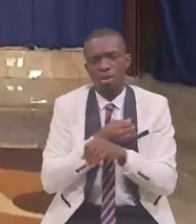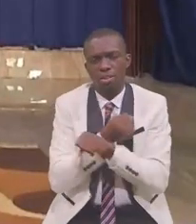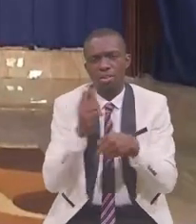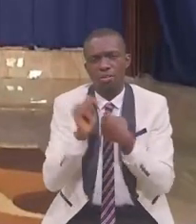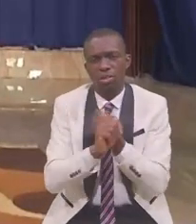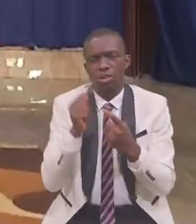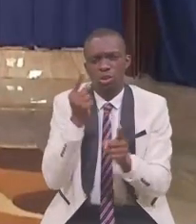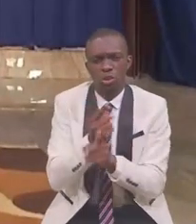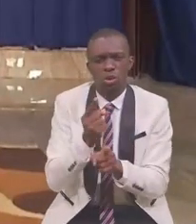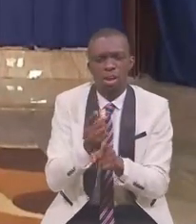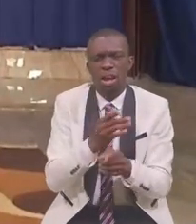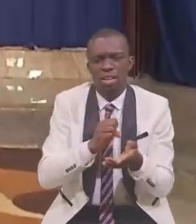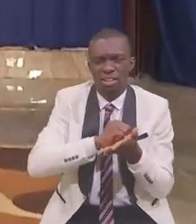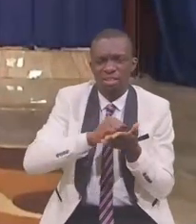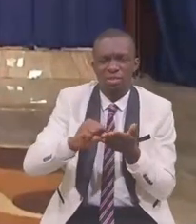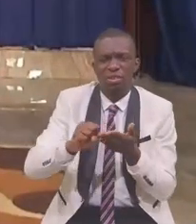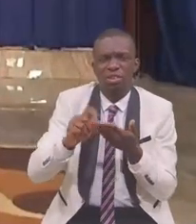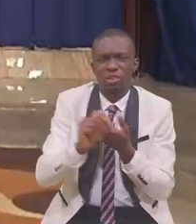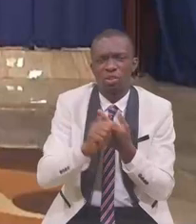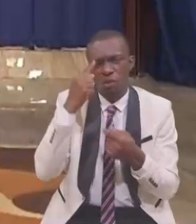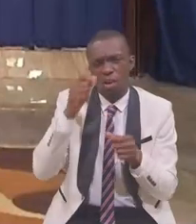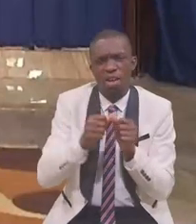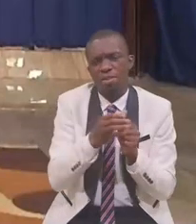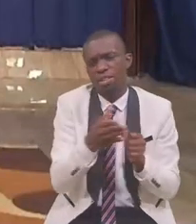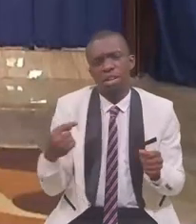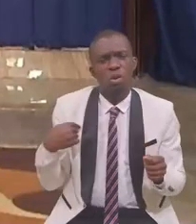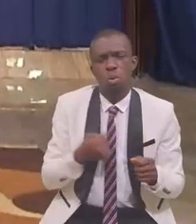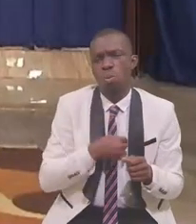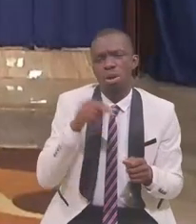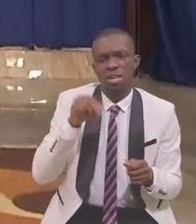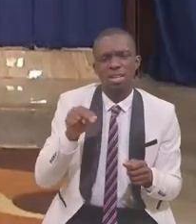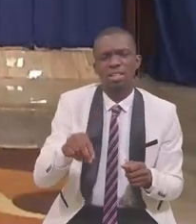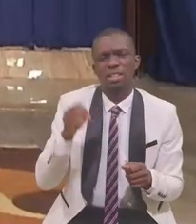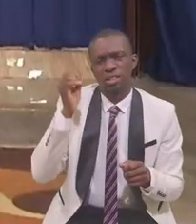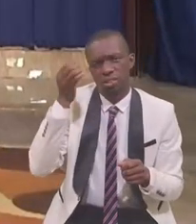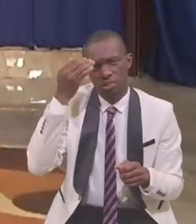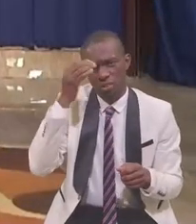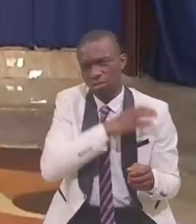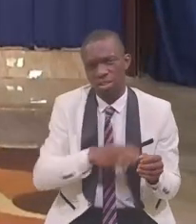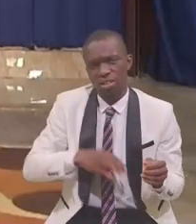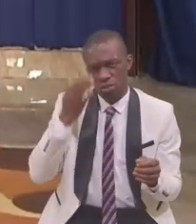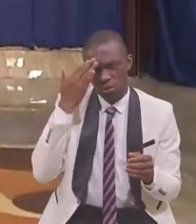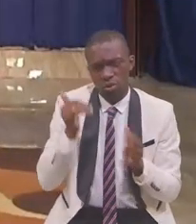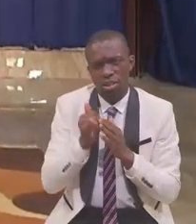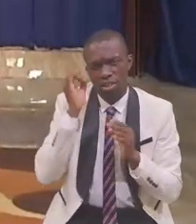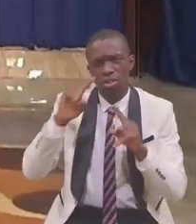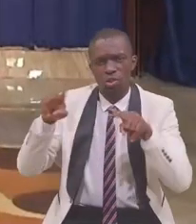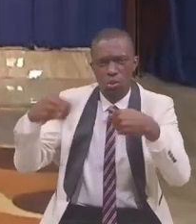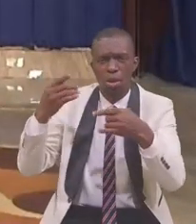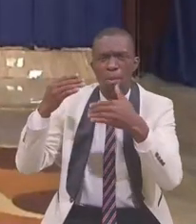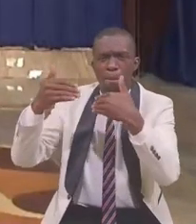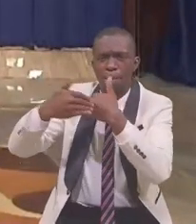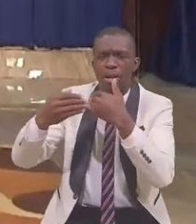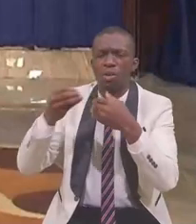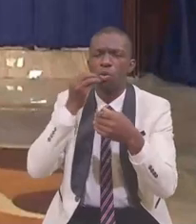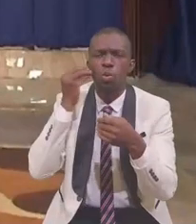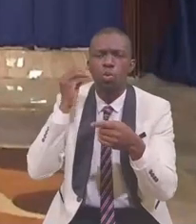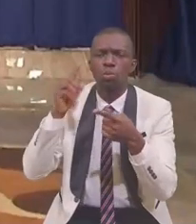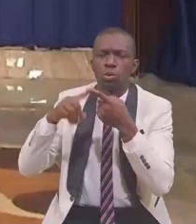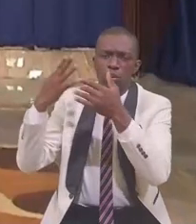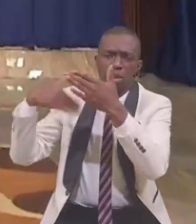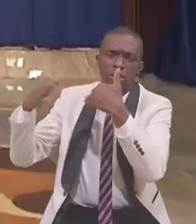notre rédemption. Alors, il savait qu'il allait retourner au ciel, il allait retourner à la maison, au ciel, il allait